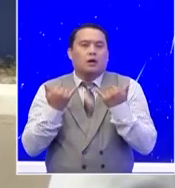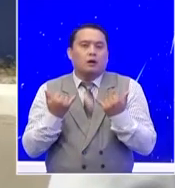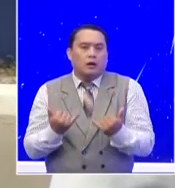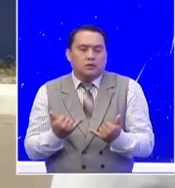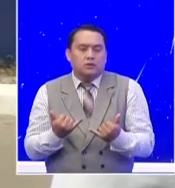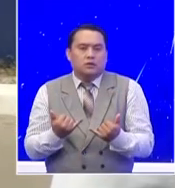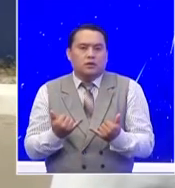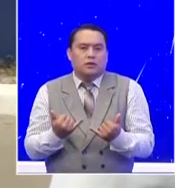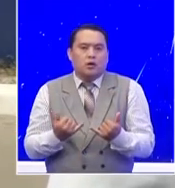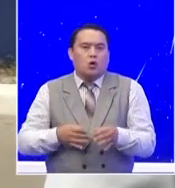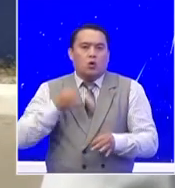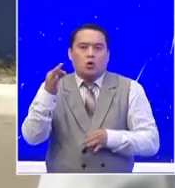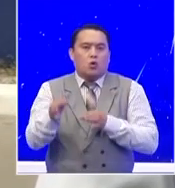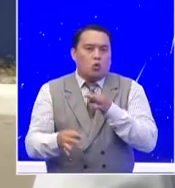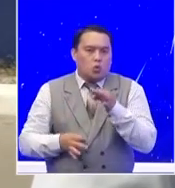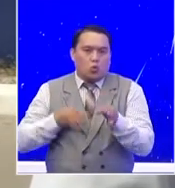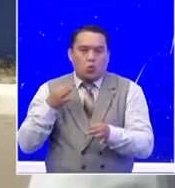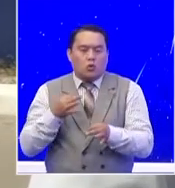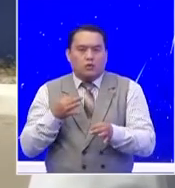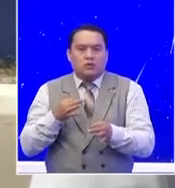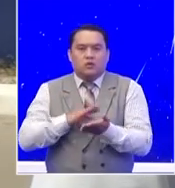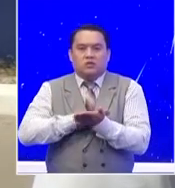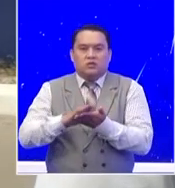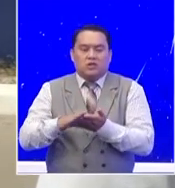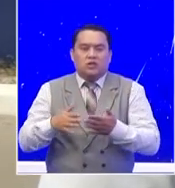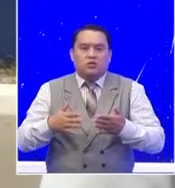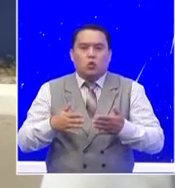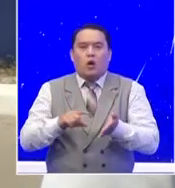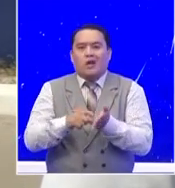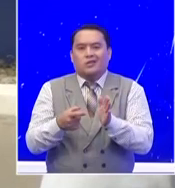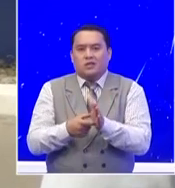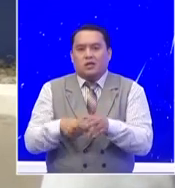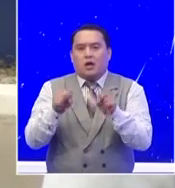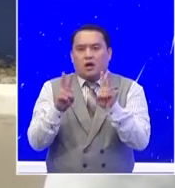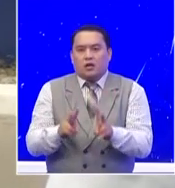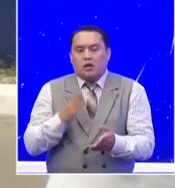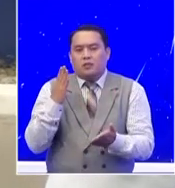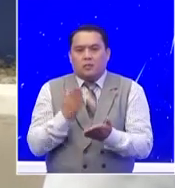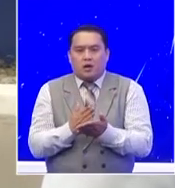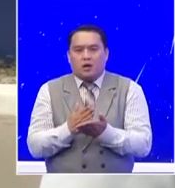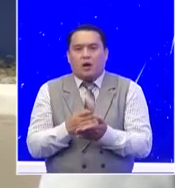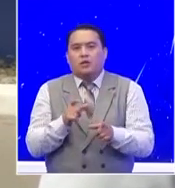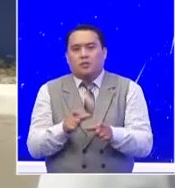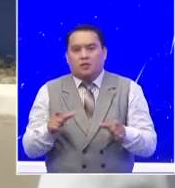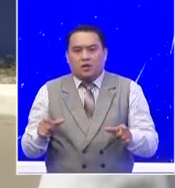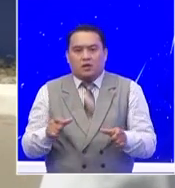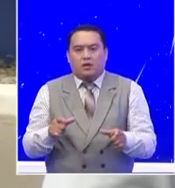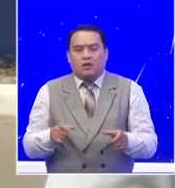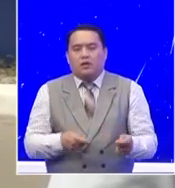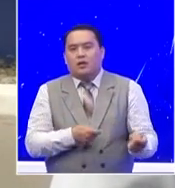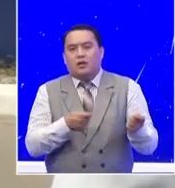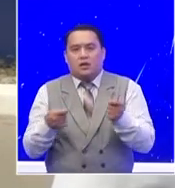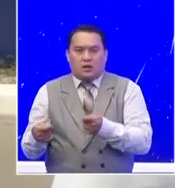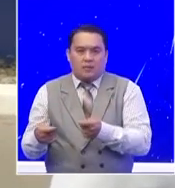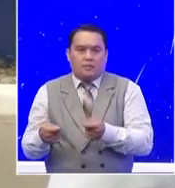жерде круглосуточно фильтр деген отделение бар, сол жерге науқастар келіп түседі. Солдан ары қарай